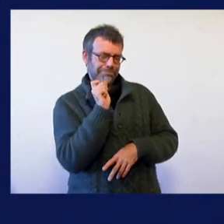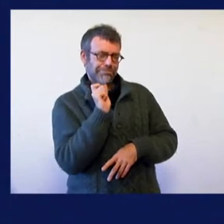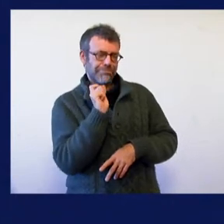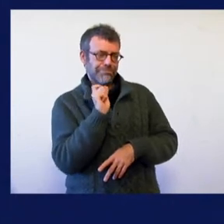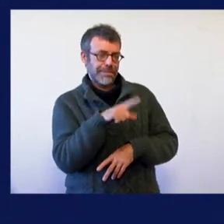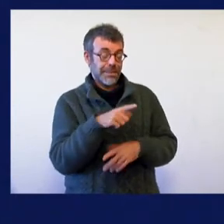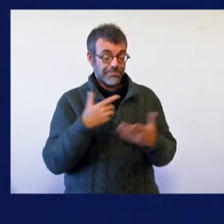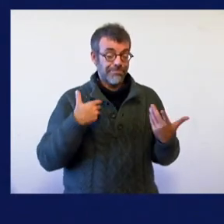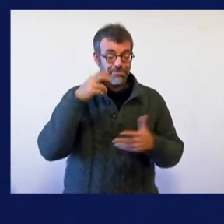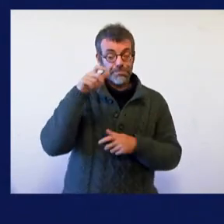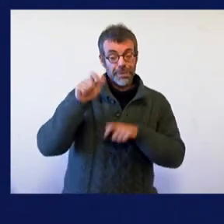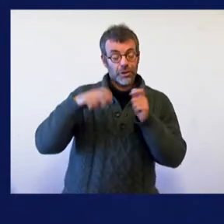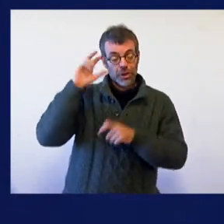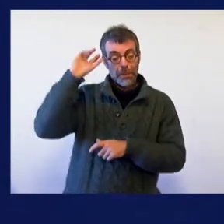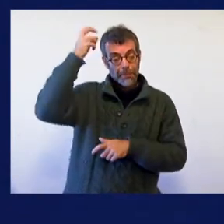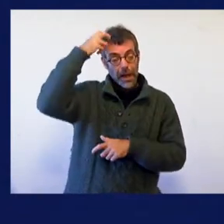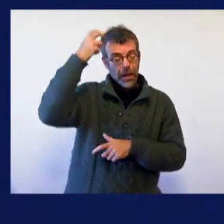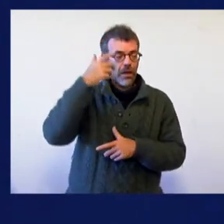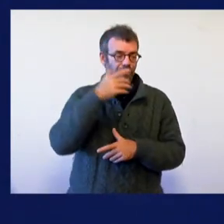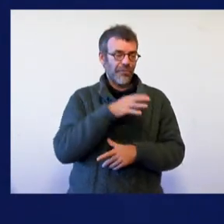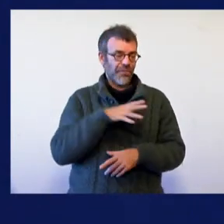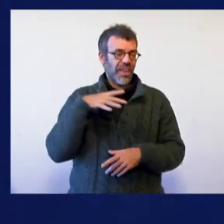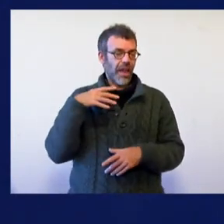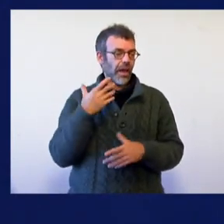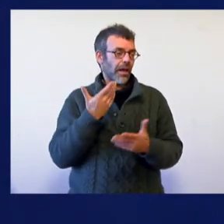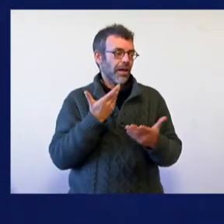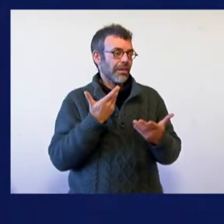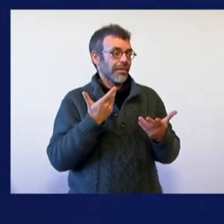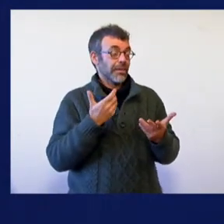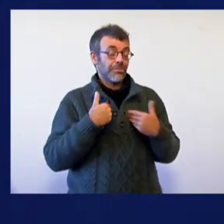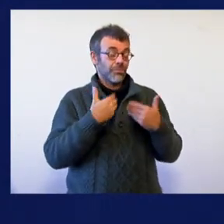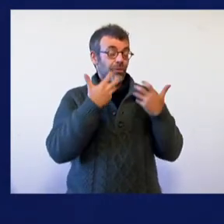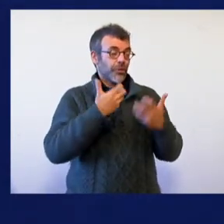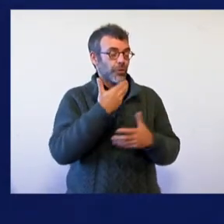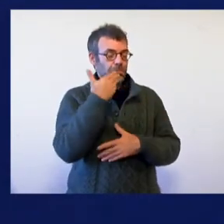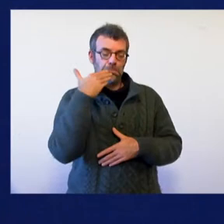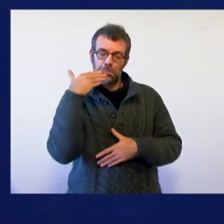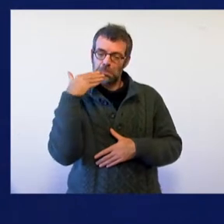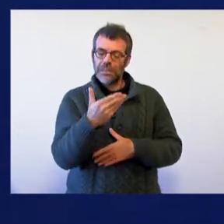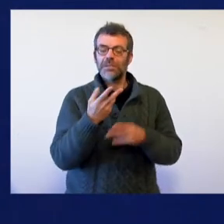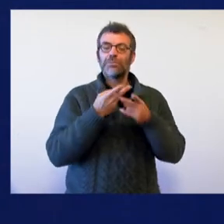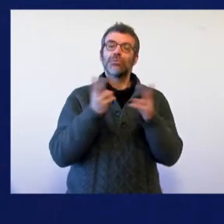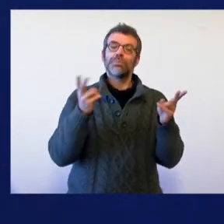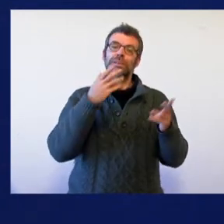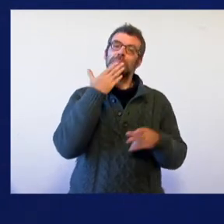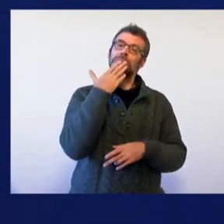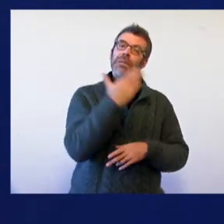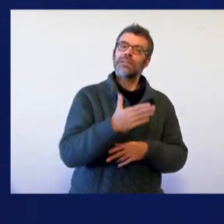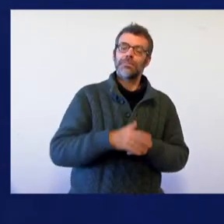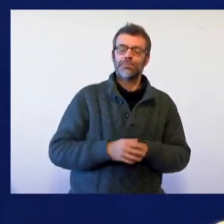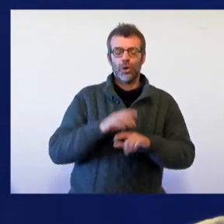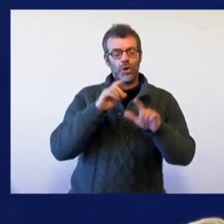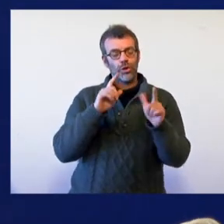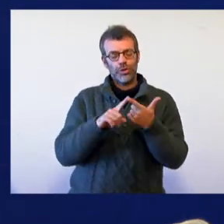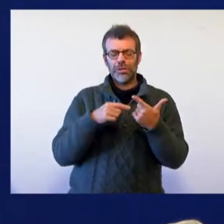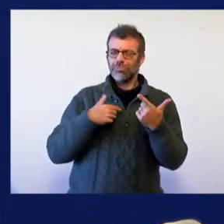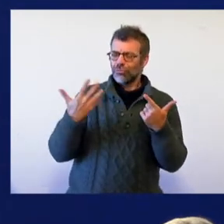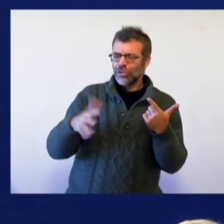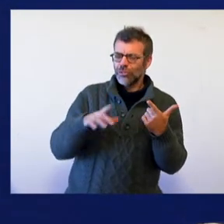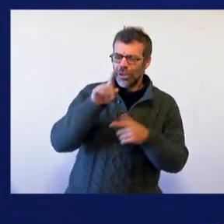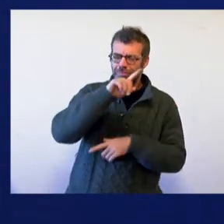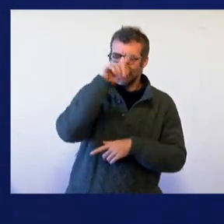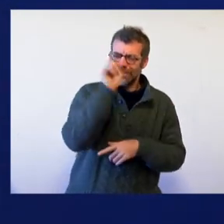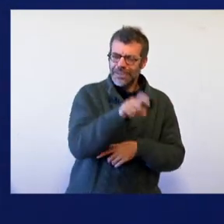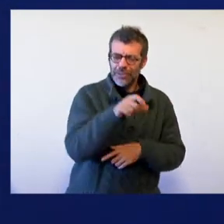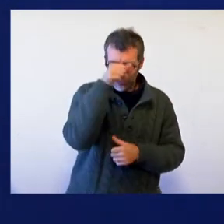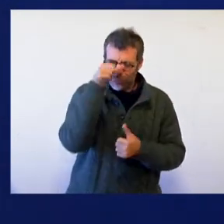très honoré, donc je voulais vous remercier publiquement. Et la deuxième chose, je vous avais interrogé, mais je sais que vous n'avez pas que